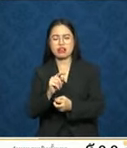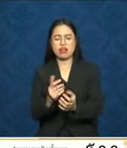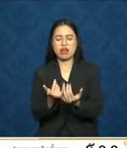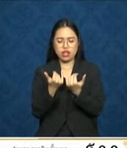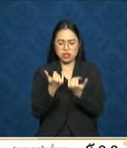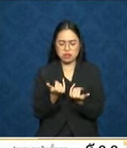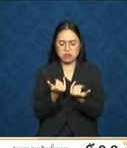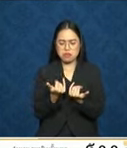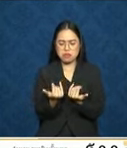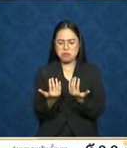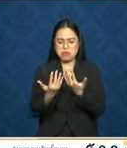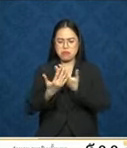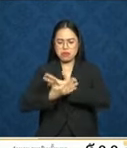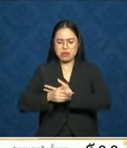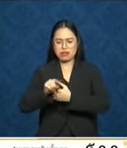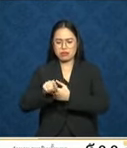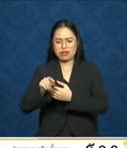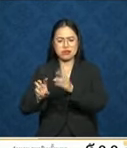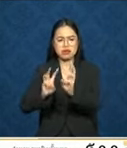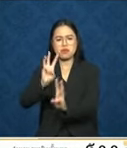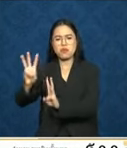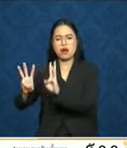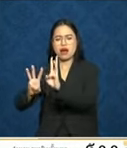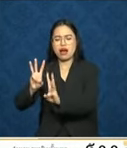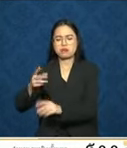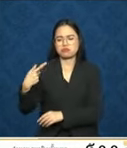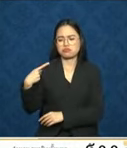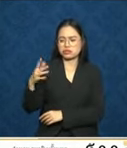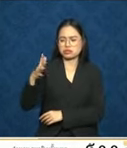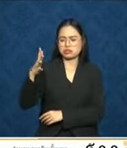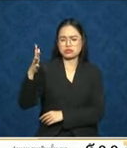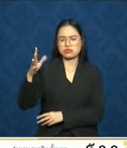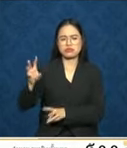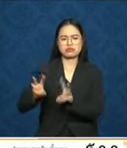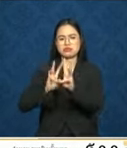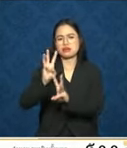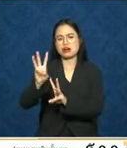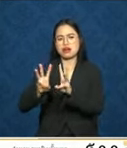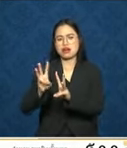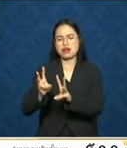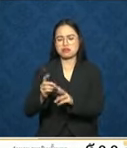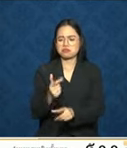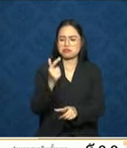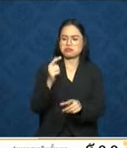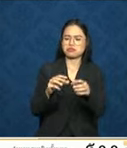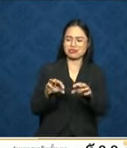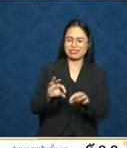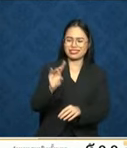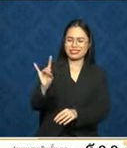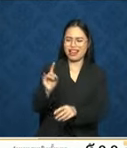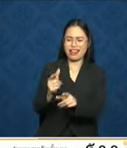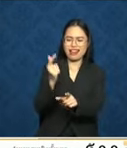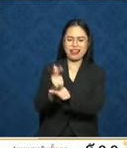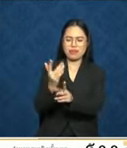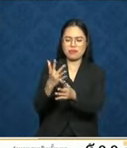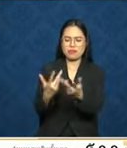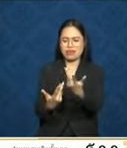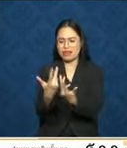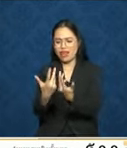เป็นที่รกร้างว่างเปล่าที่หาประโยชน์อะไรไม่ได้ไม่มีใครเอาสัตว์ไปเลี้ยงเพราะไม่มีหญ้าให้สั